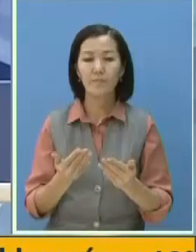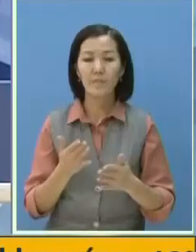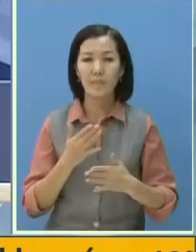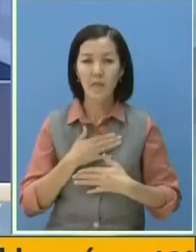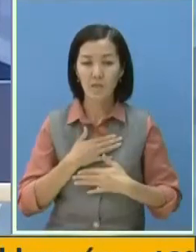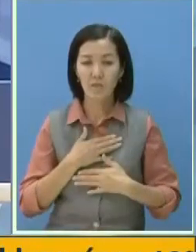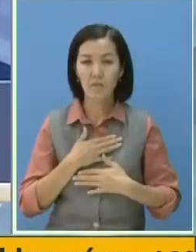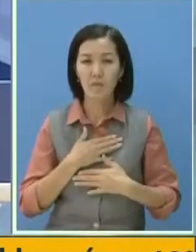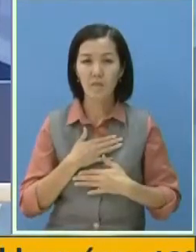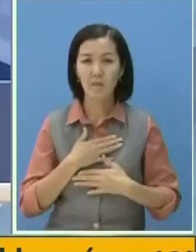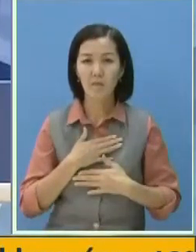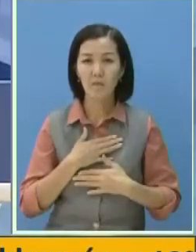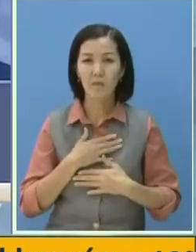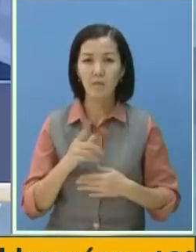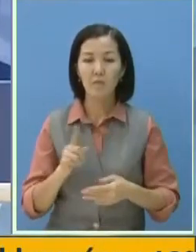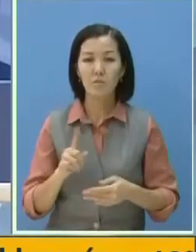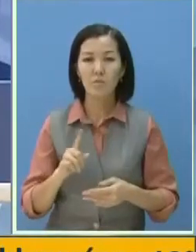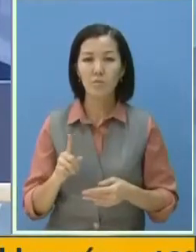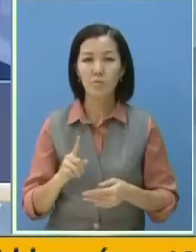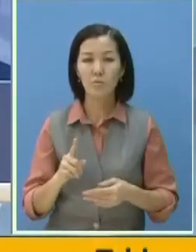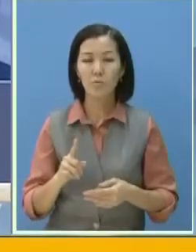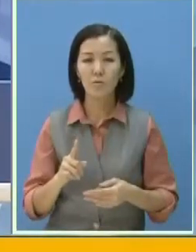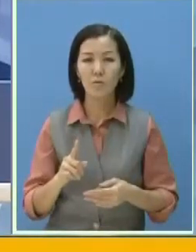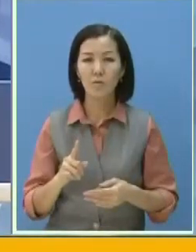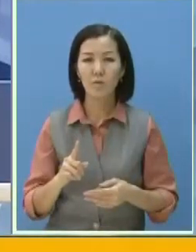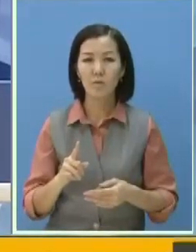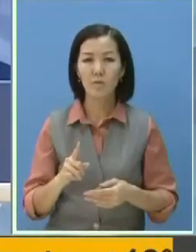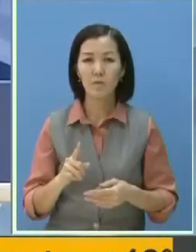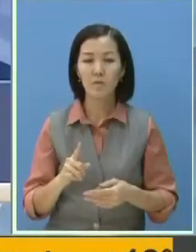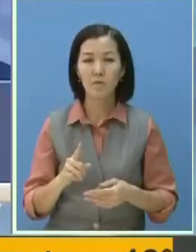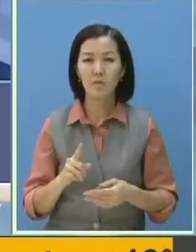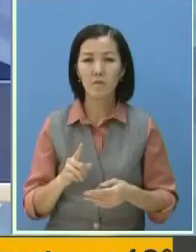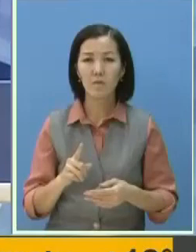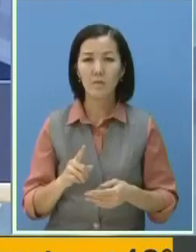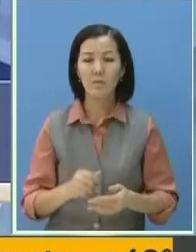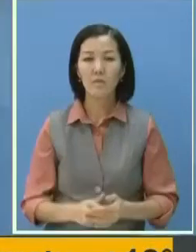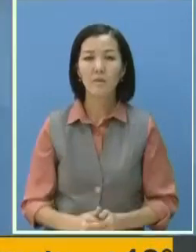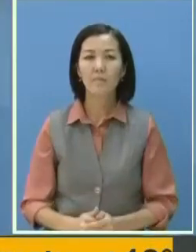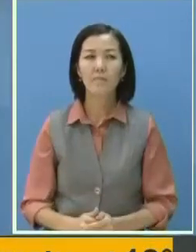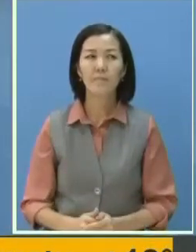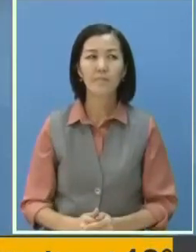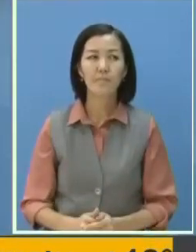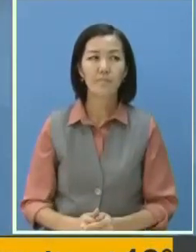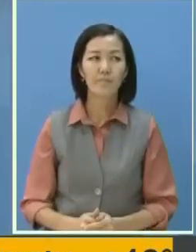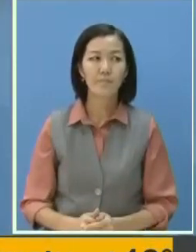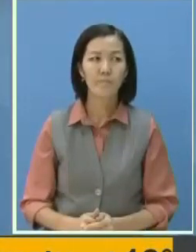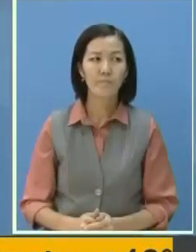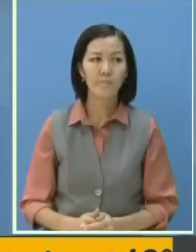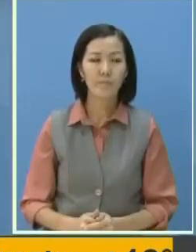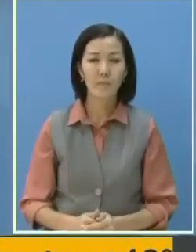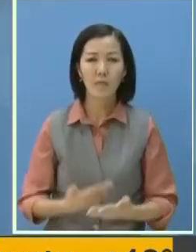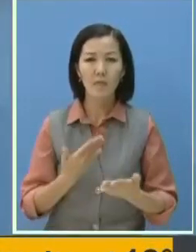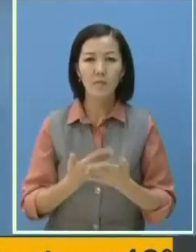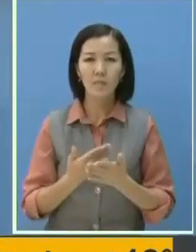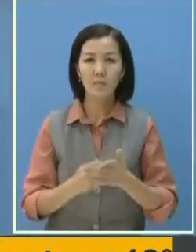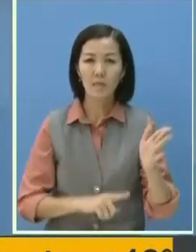же, наши, то, что, как бы, наши наработки, они нас и подводят. Угу. Ну, наверное, совершение нас оказались летучие мыши, которые,